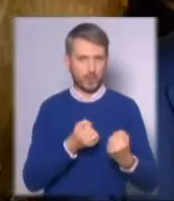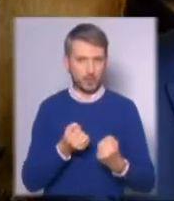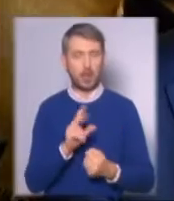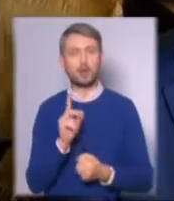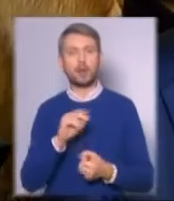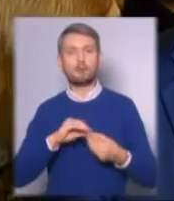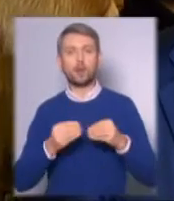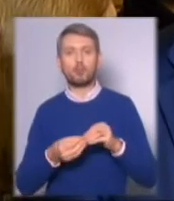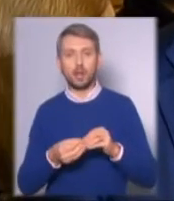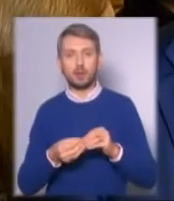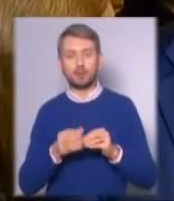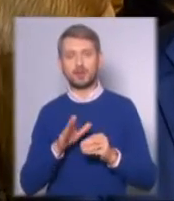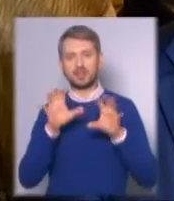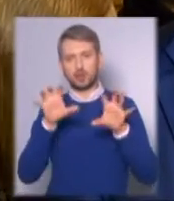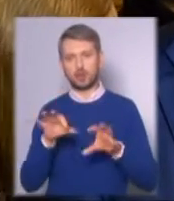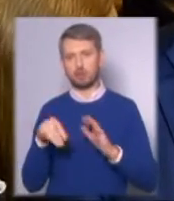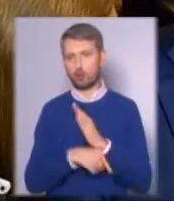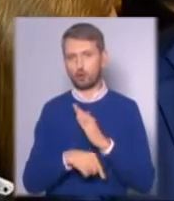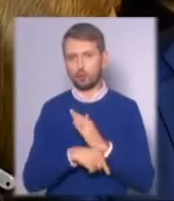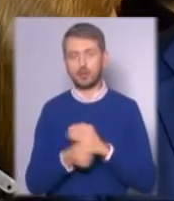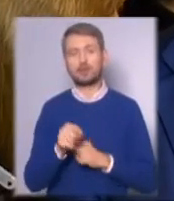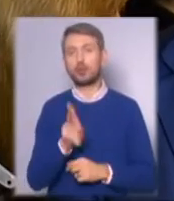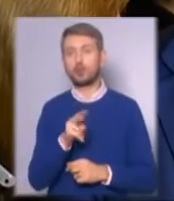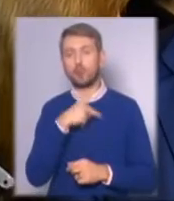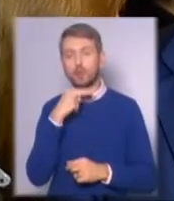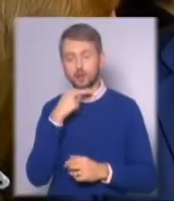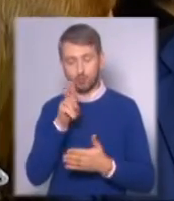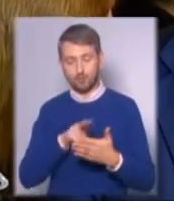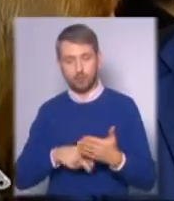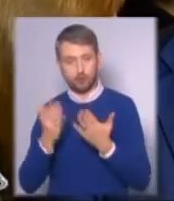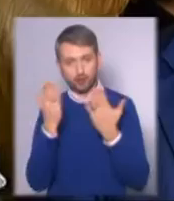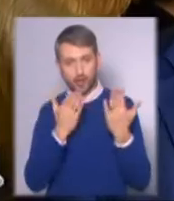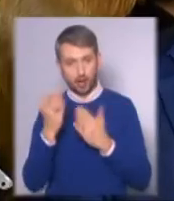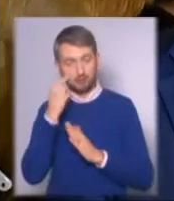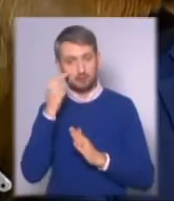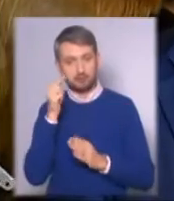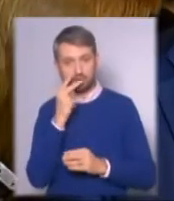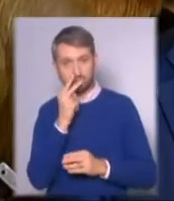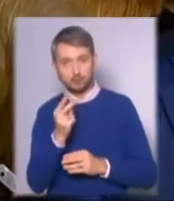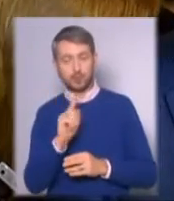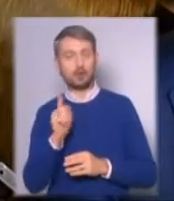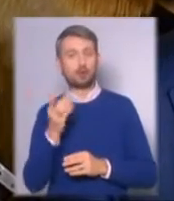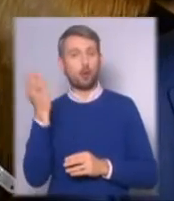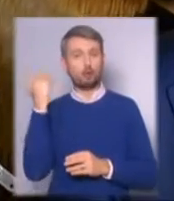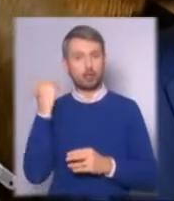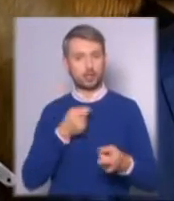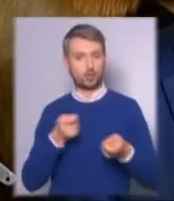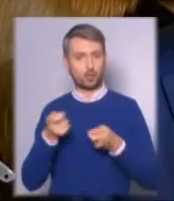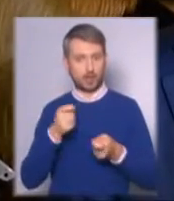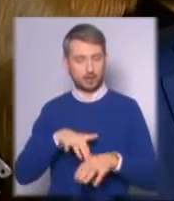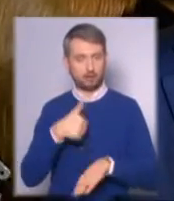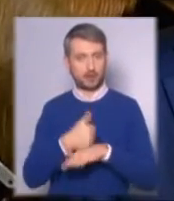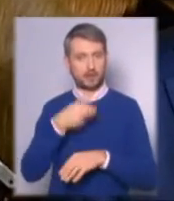законі про корупцію. Той, хто уважно його почитає, зверне увагу, що тодішній уряд на чолі з Яценюком